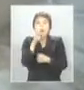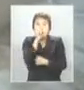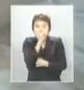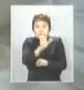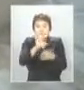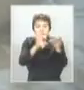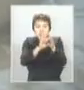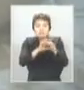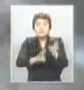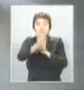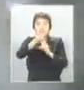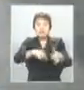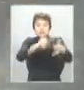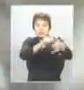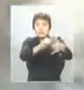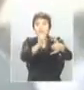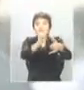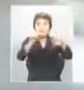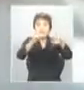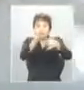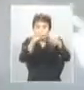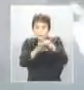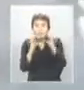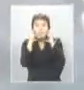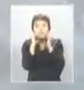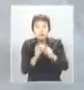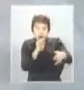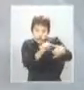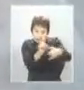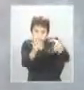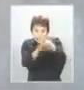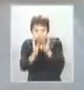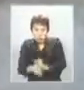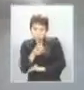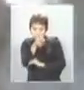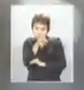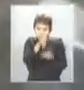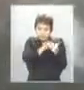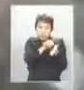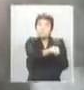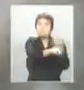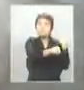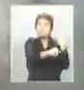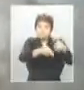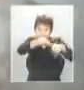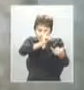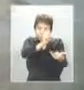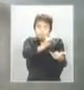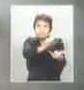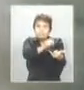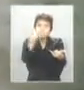อุสมะบิลดินแต่สำหรัขาว Reuters ได้ภาพของผู้เสียชีวิตและสภาพภายใแมนชั่นที่บิลดิถูกสังหาร